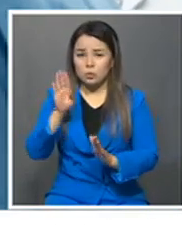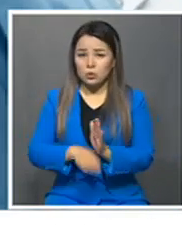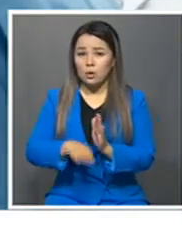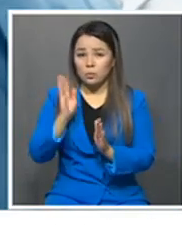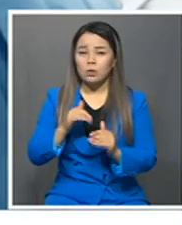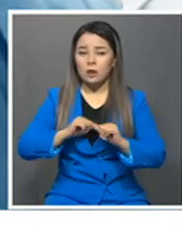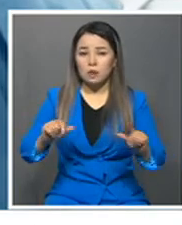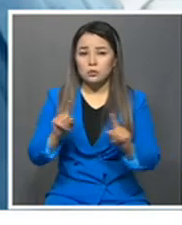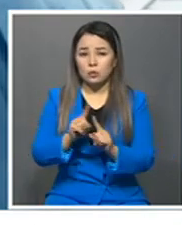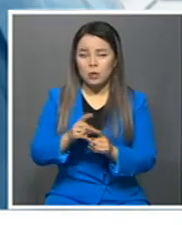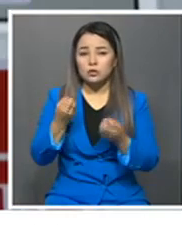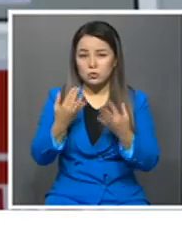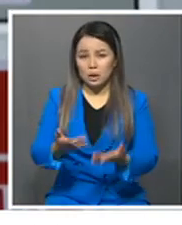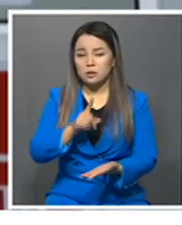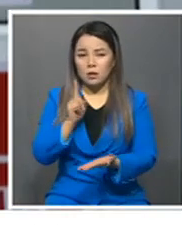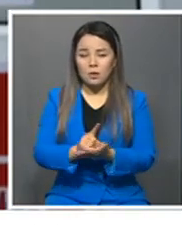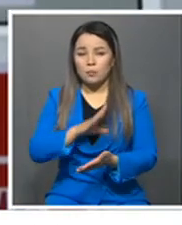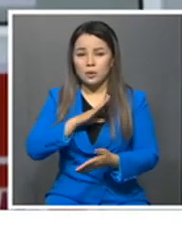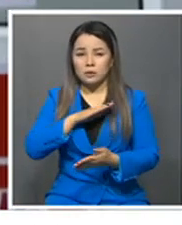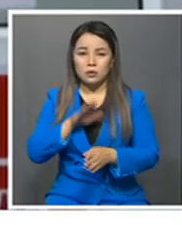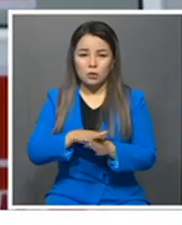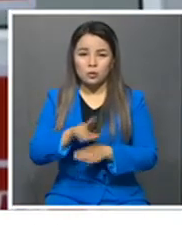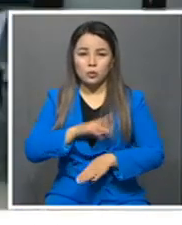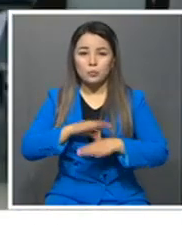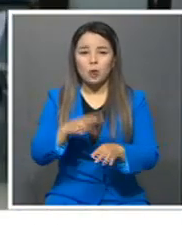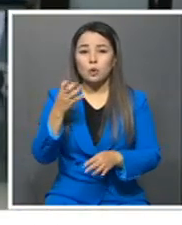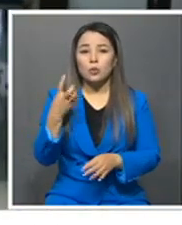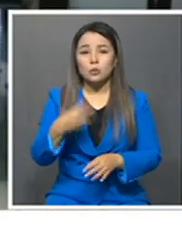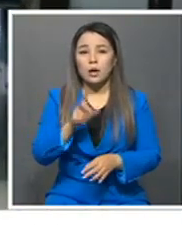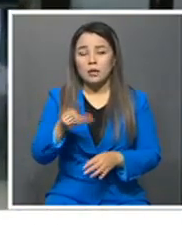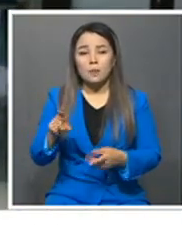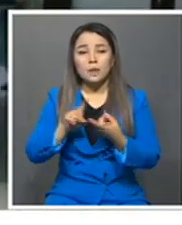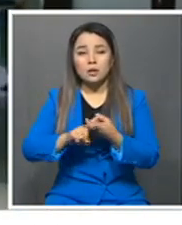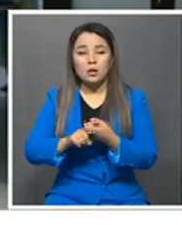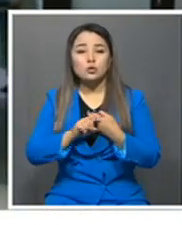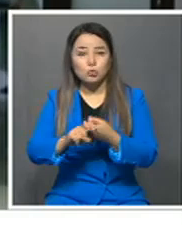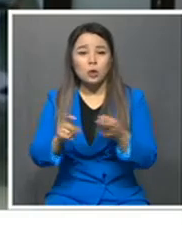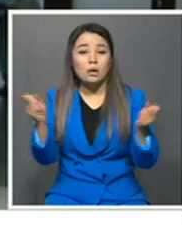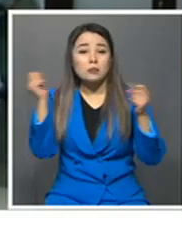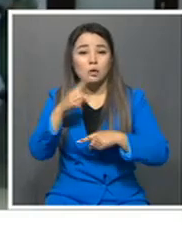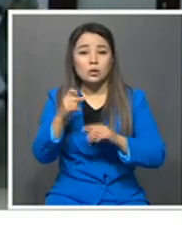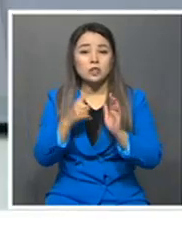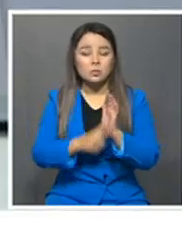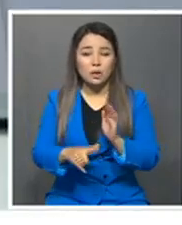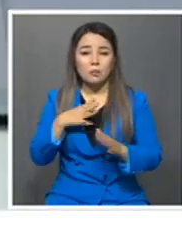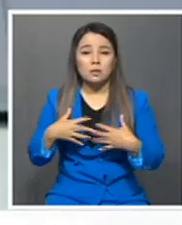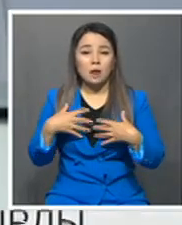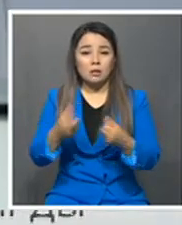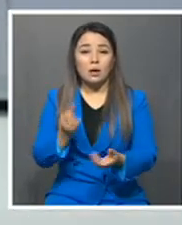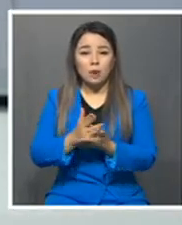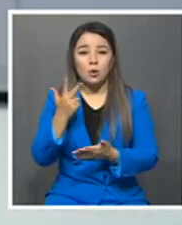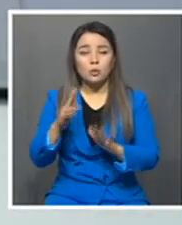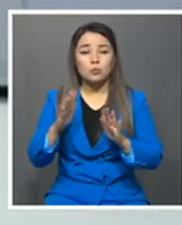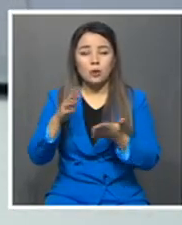тәртібі күшейтіледі. Бүгінгі күнге дейін облыста 430 індет жұқтырған науқас анықталып, соның 170-і жазылып шықты. 3